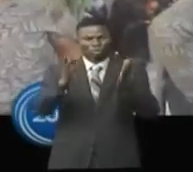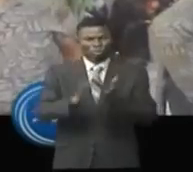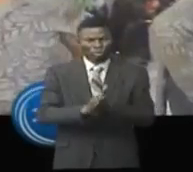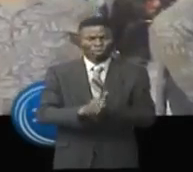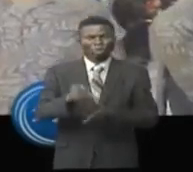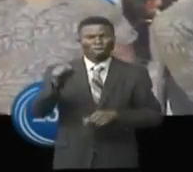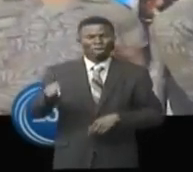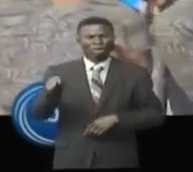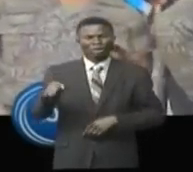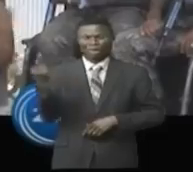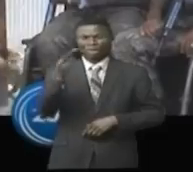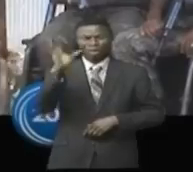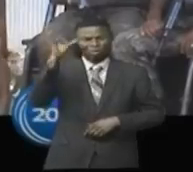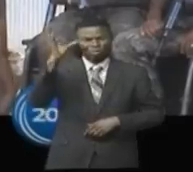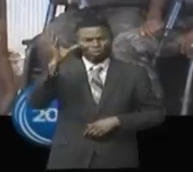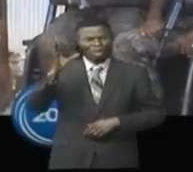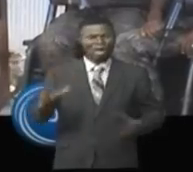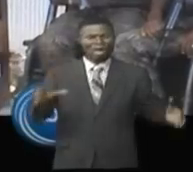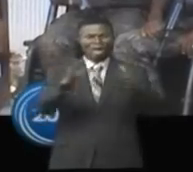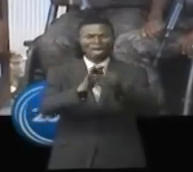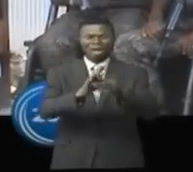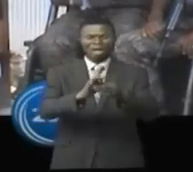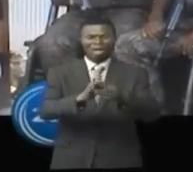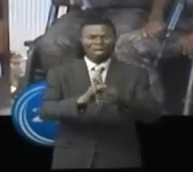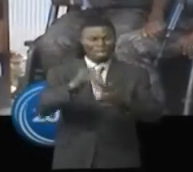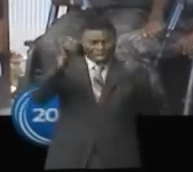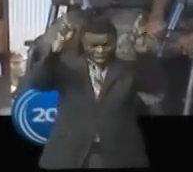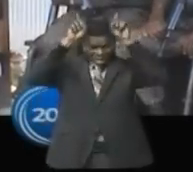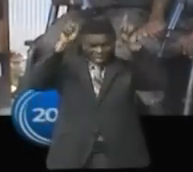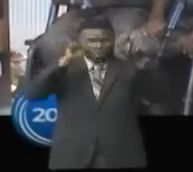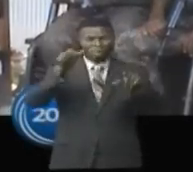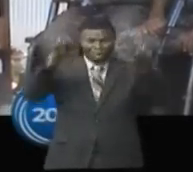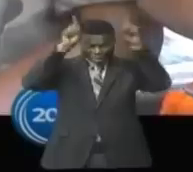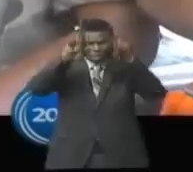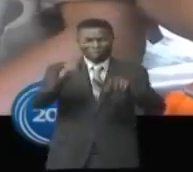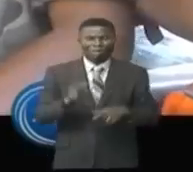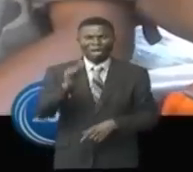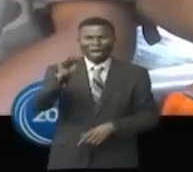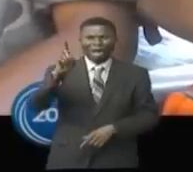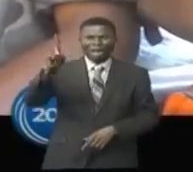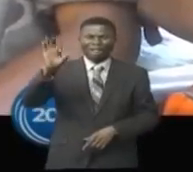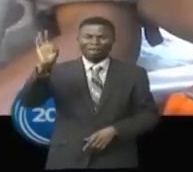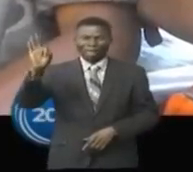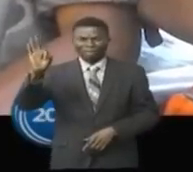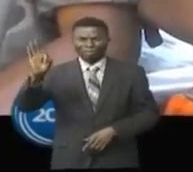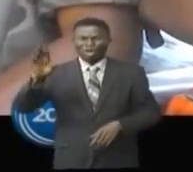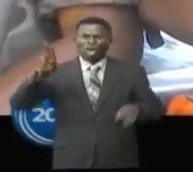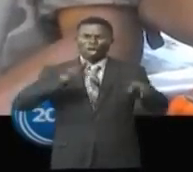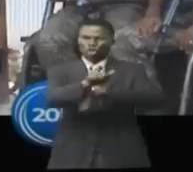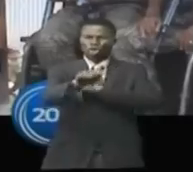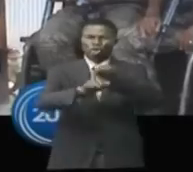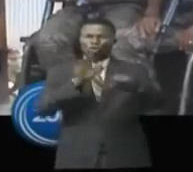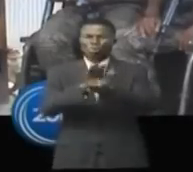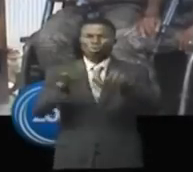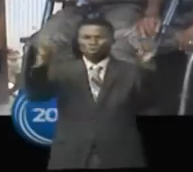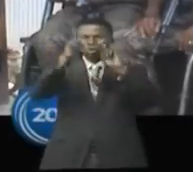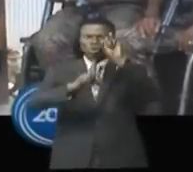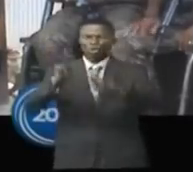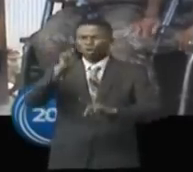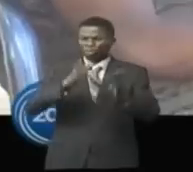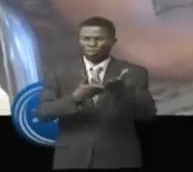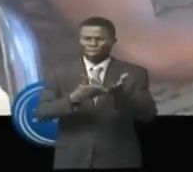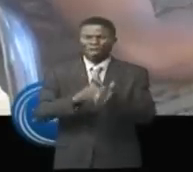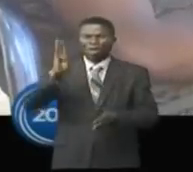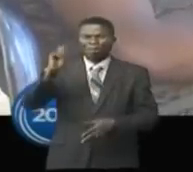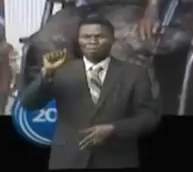et Boga de ne pas s'associer à un diable. Le diable, c'est qui? C'est l'ADF qui manipule certaines populations de Tchabi, de